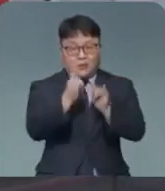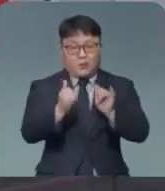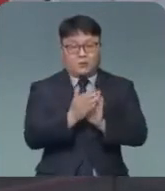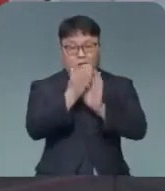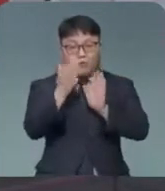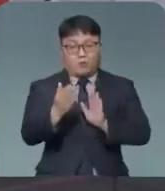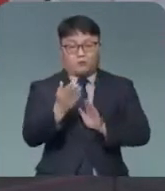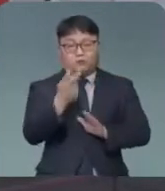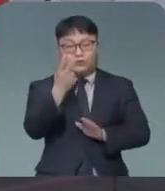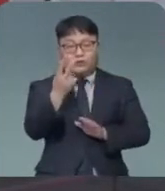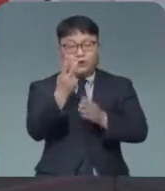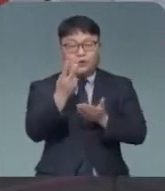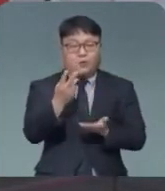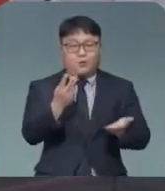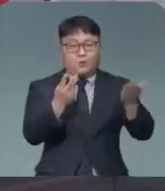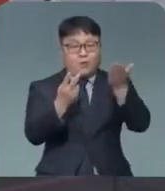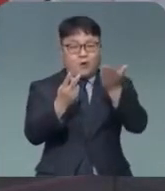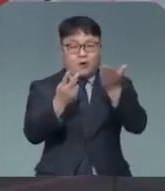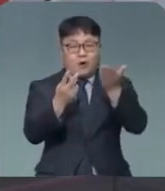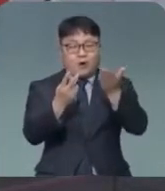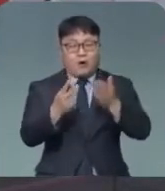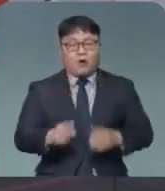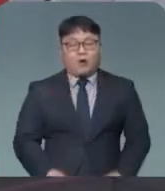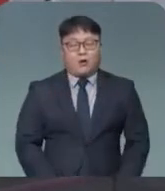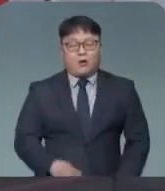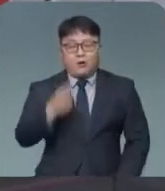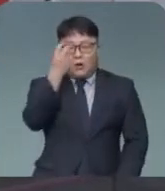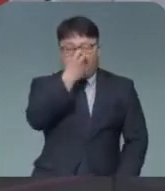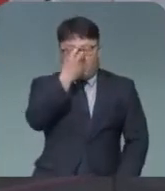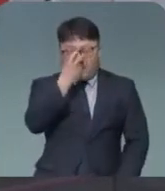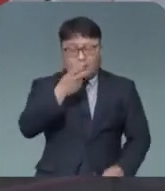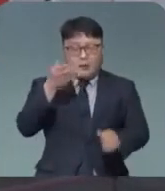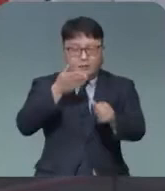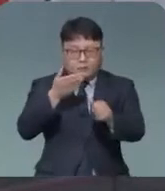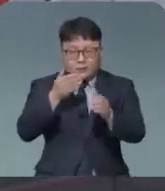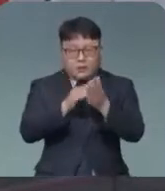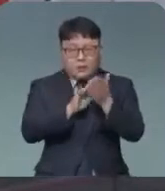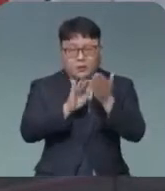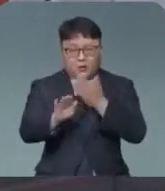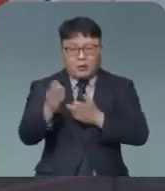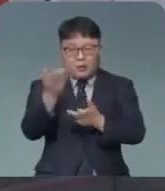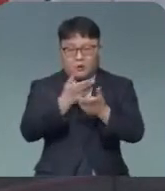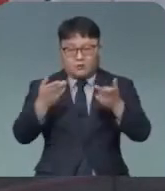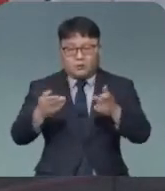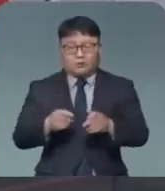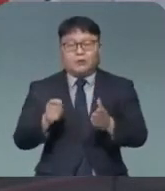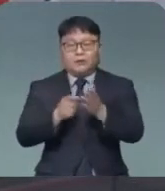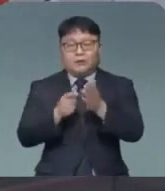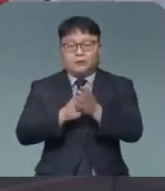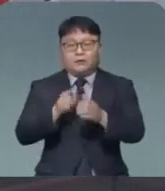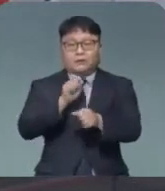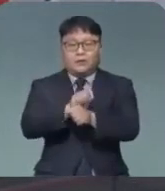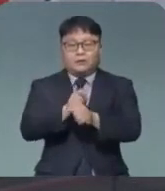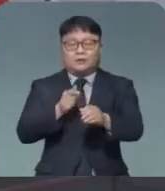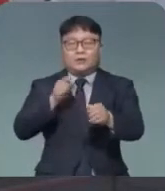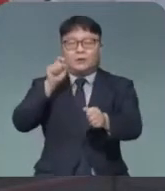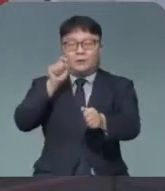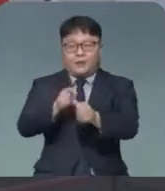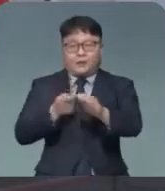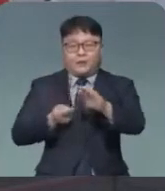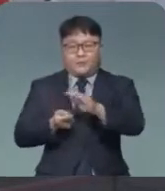두기를 2단계로 격상한 강릉시는 거듭적인 검사를 거듭 요청했고 강원도는 긴급 행정명령을